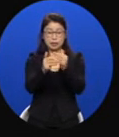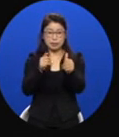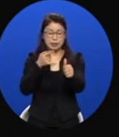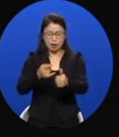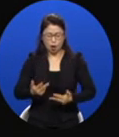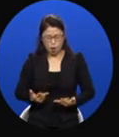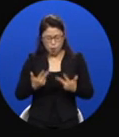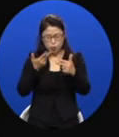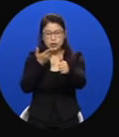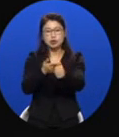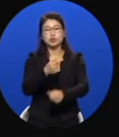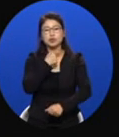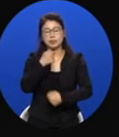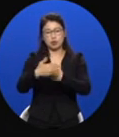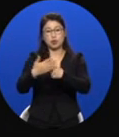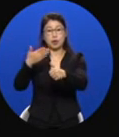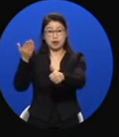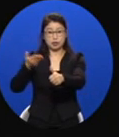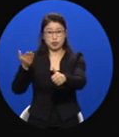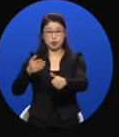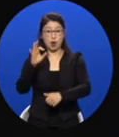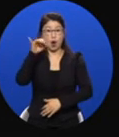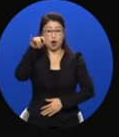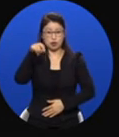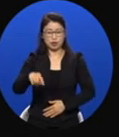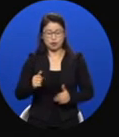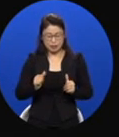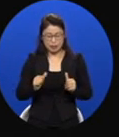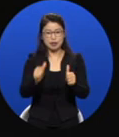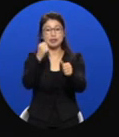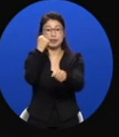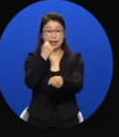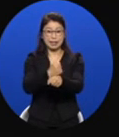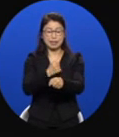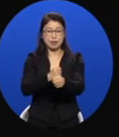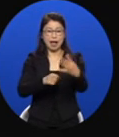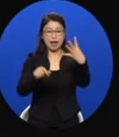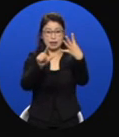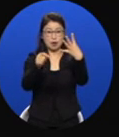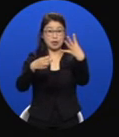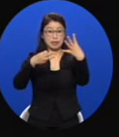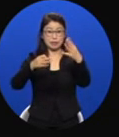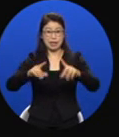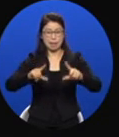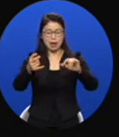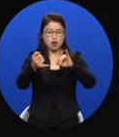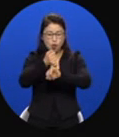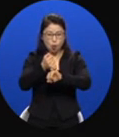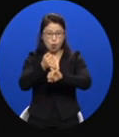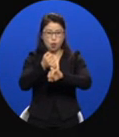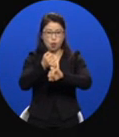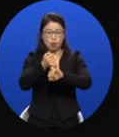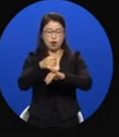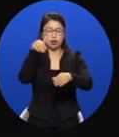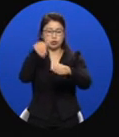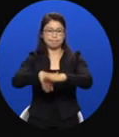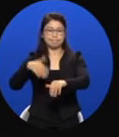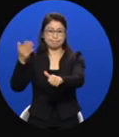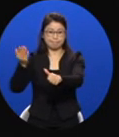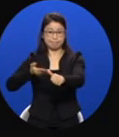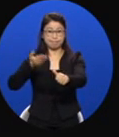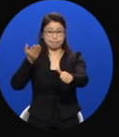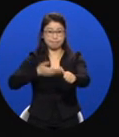봉사하고 싶습니다. 도와주십시오. 이성건 열심히 하겠습니다. 4월 13일을 반드시 투표해 주시기